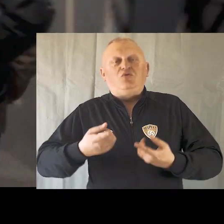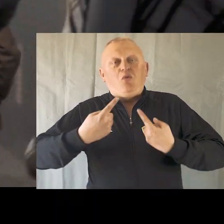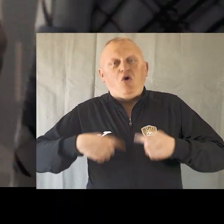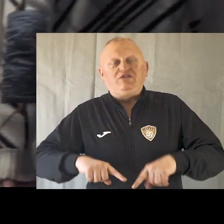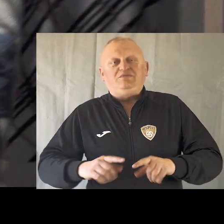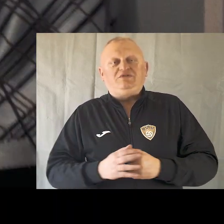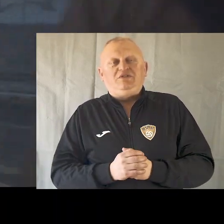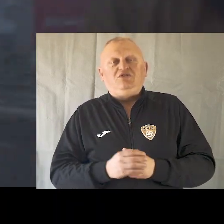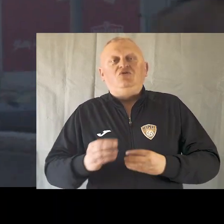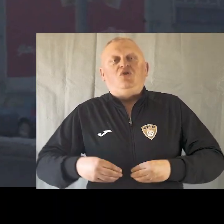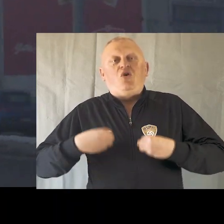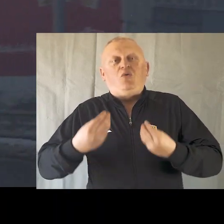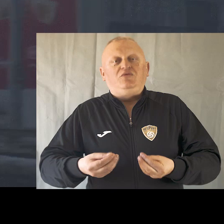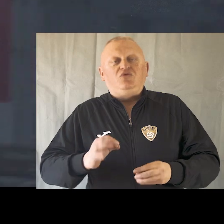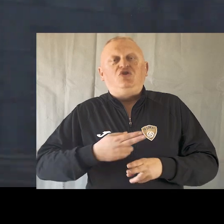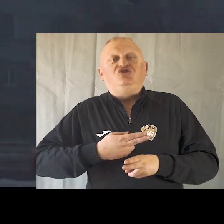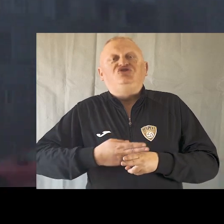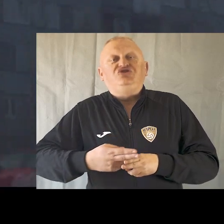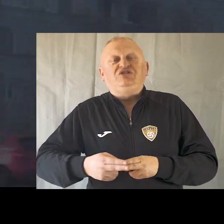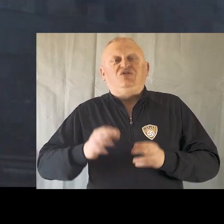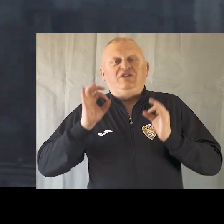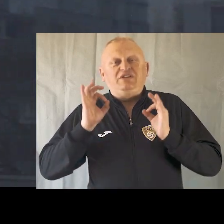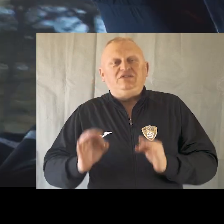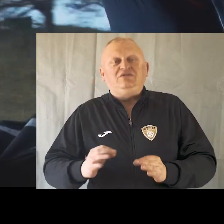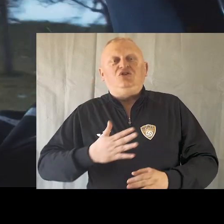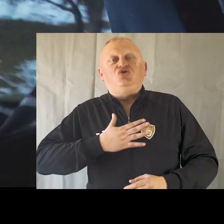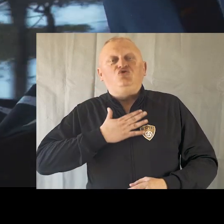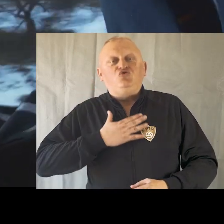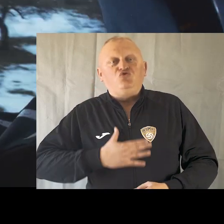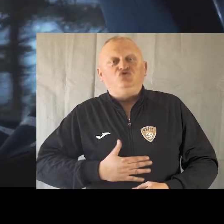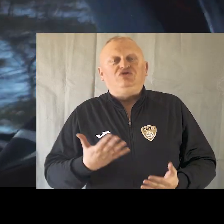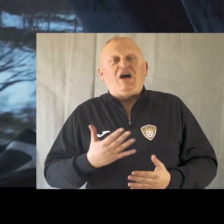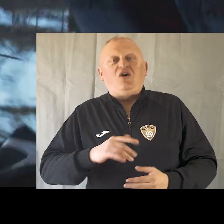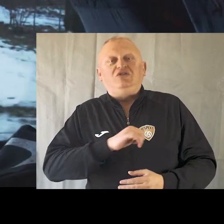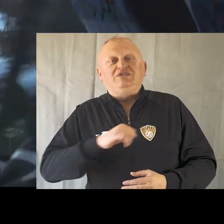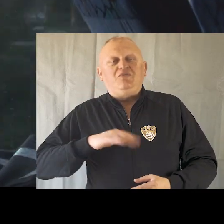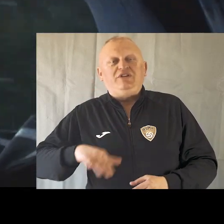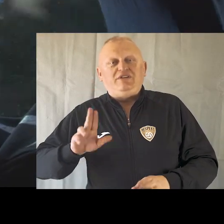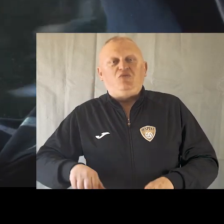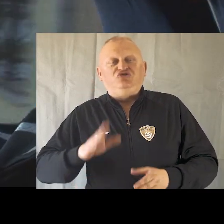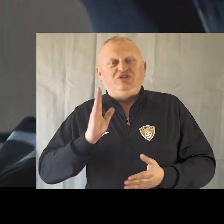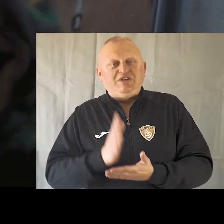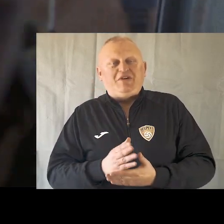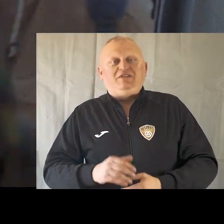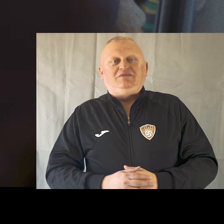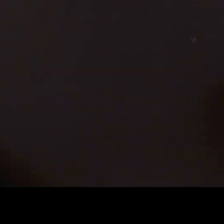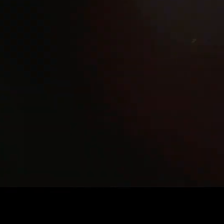posebnosti. Priču o čistoj, iskrenoj duši kako samo dijete može imati.